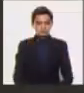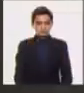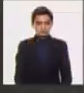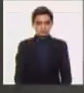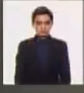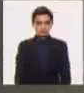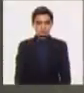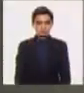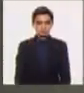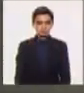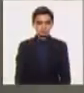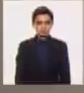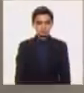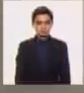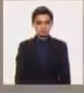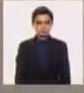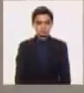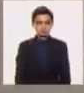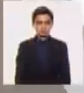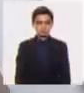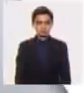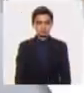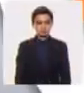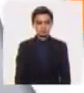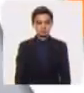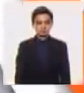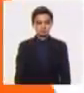алла. Мама.